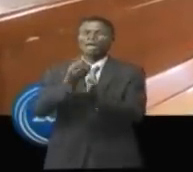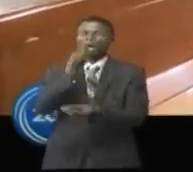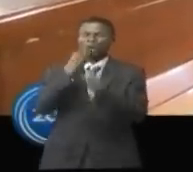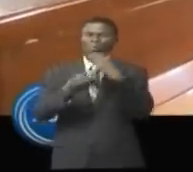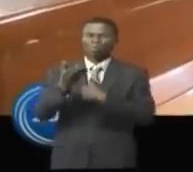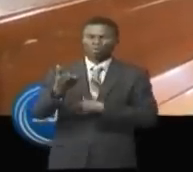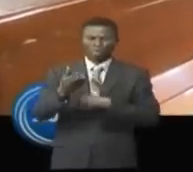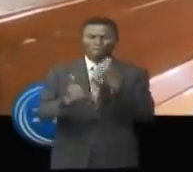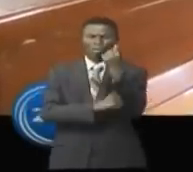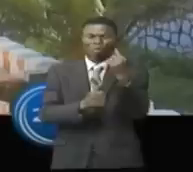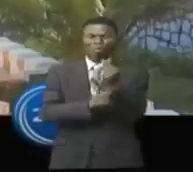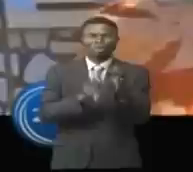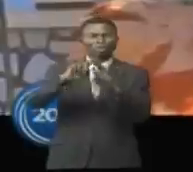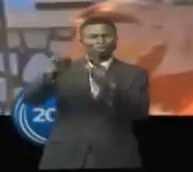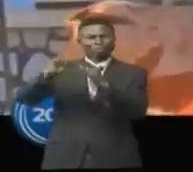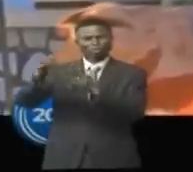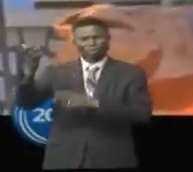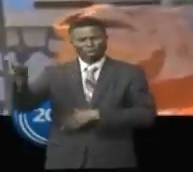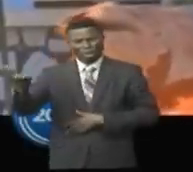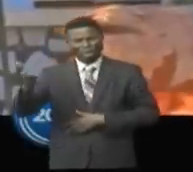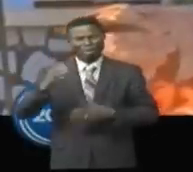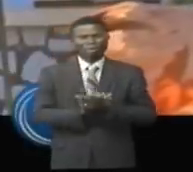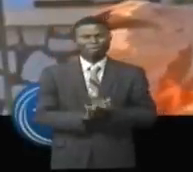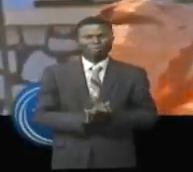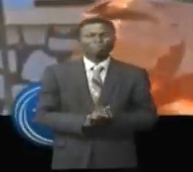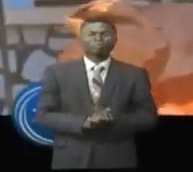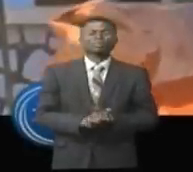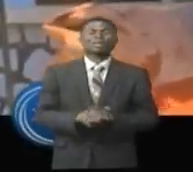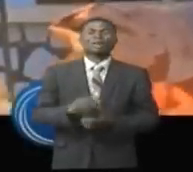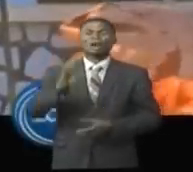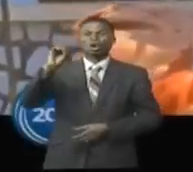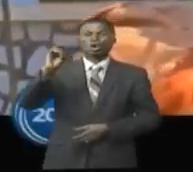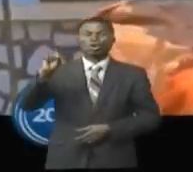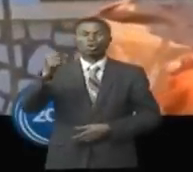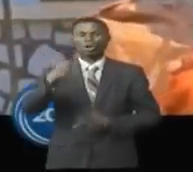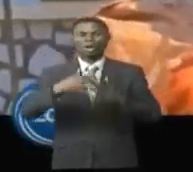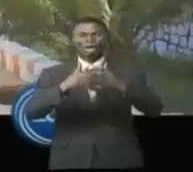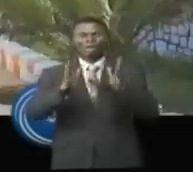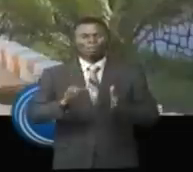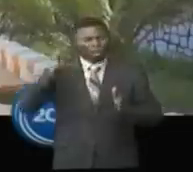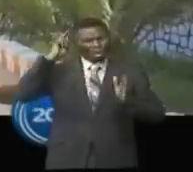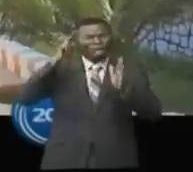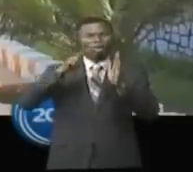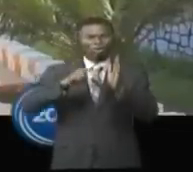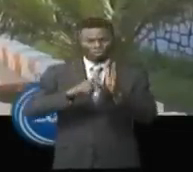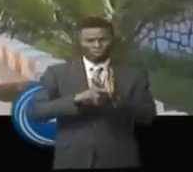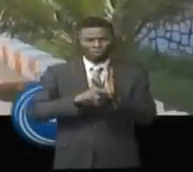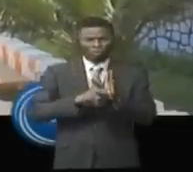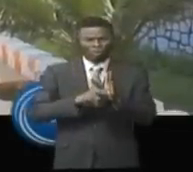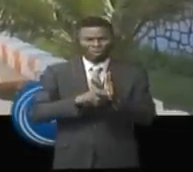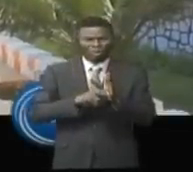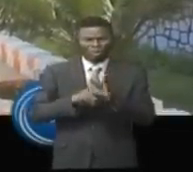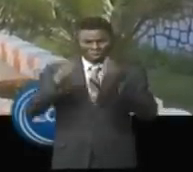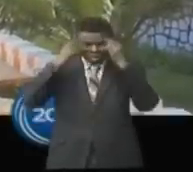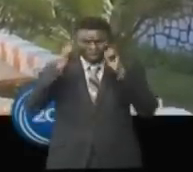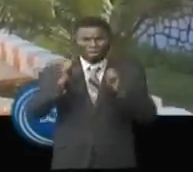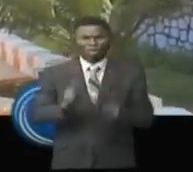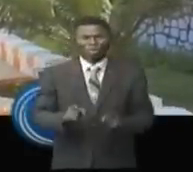aux personnes déplacées. Les humanitaires, les partenaires du gouvernement ont